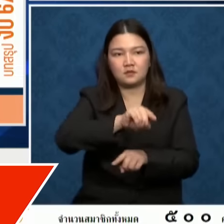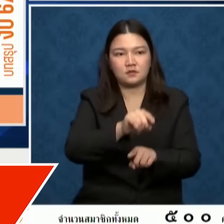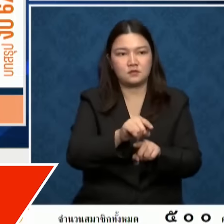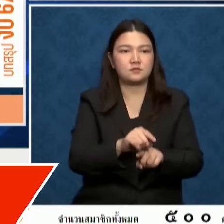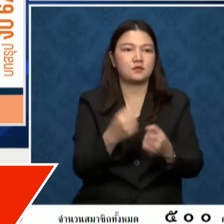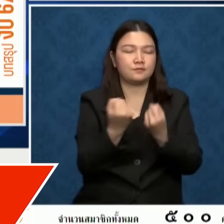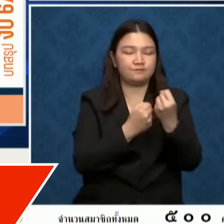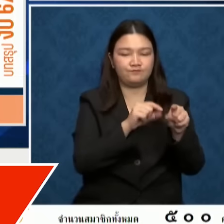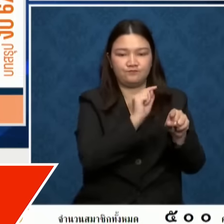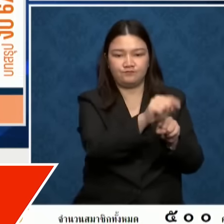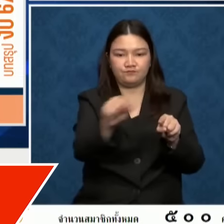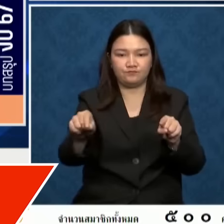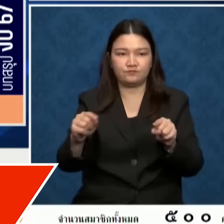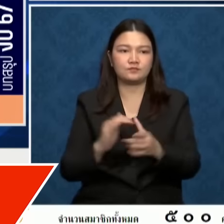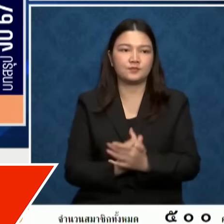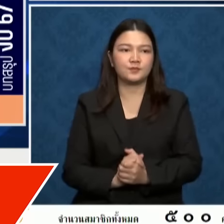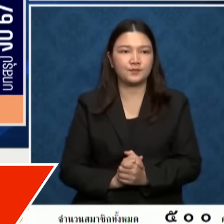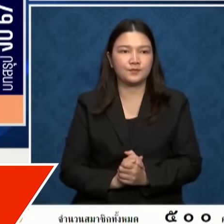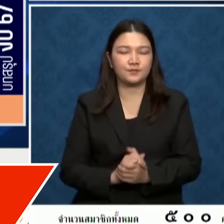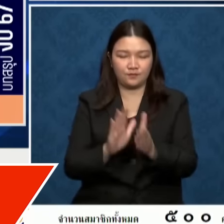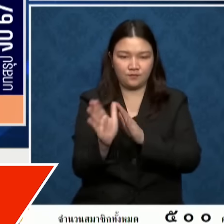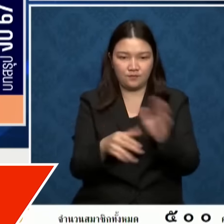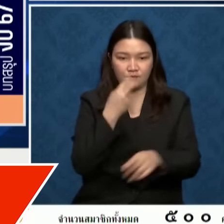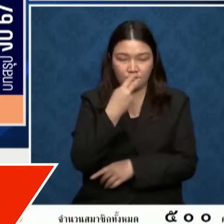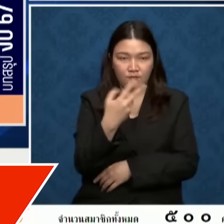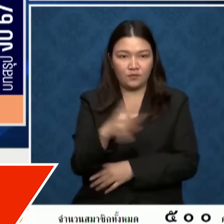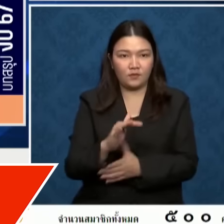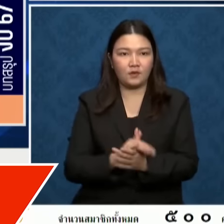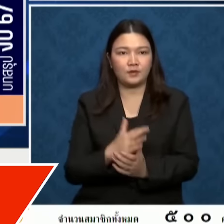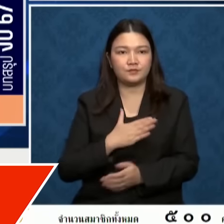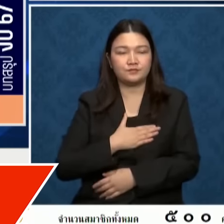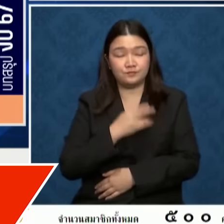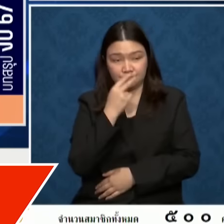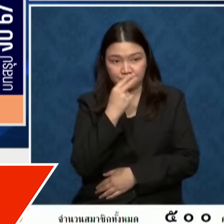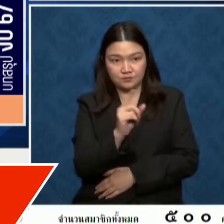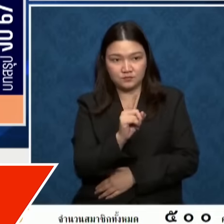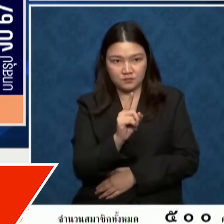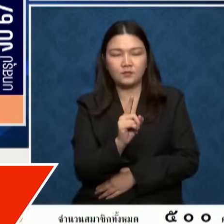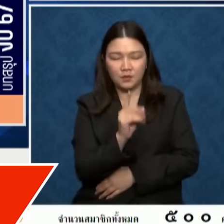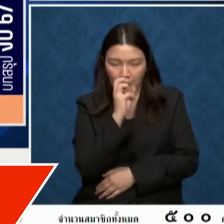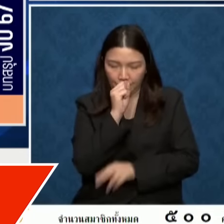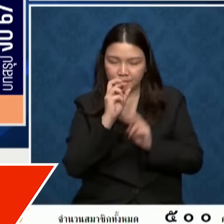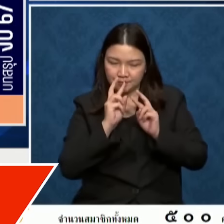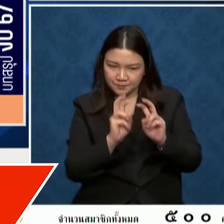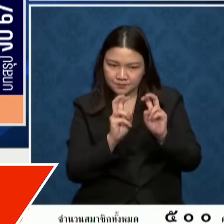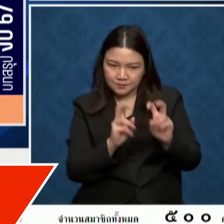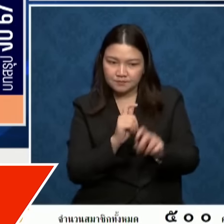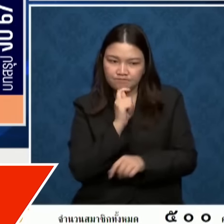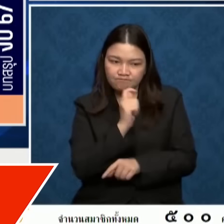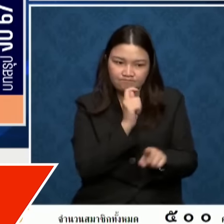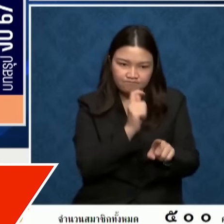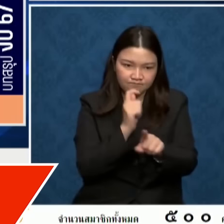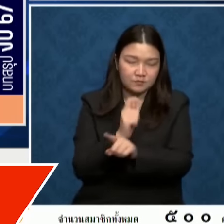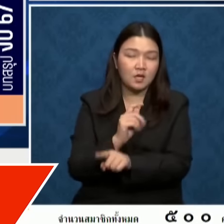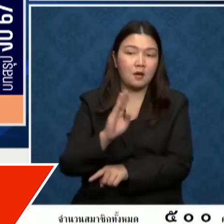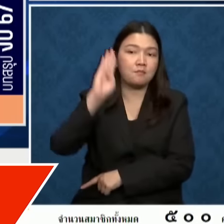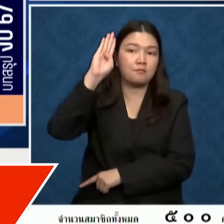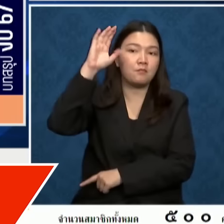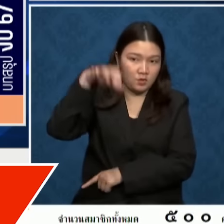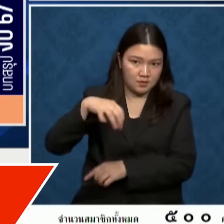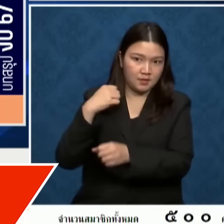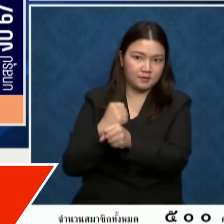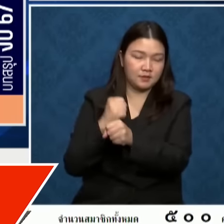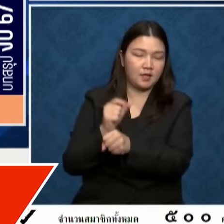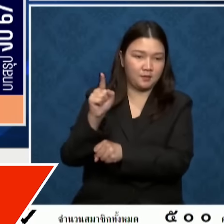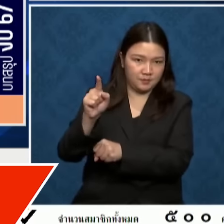lสไลดถัดไปครับจากนั้น ผมได้มีเวลา ไปสื่บราคา จากบริษัทชั้นนำที่ทำเกี่ย